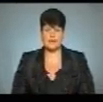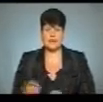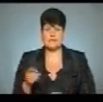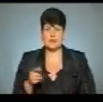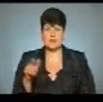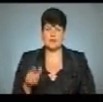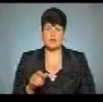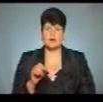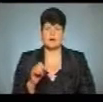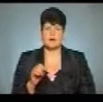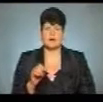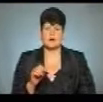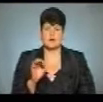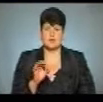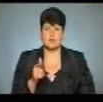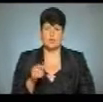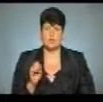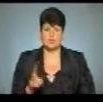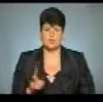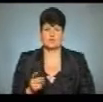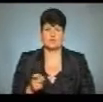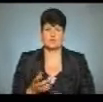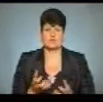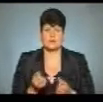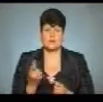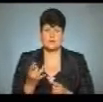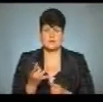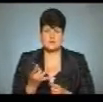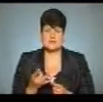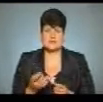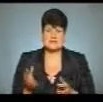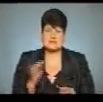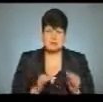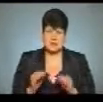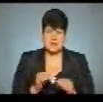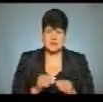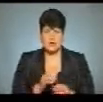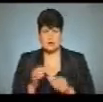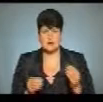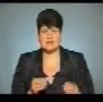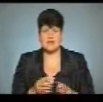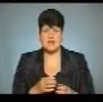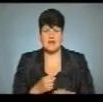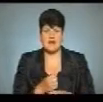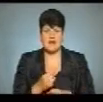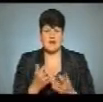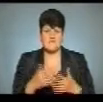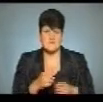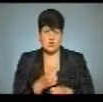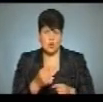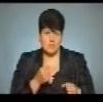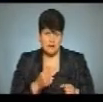Тернополянин Олег Гук бойову зброю тримає вперше. Збирати та розбирати автомат Калашникова його вчить Юрій